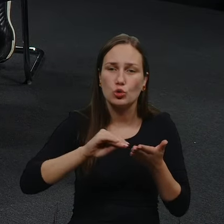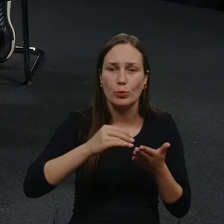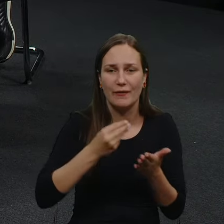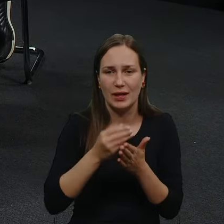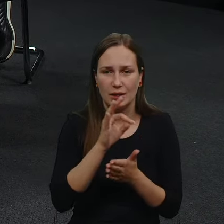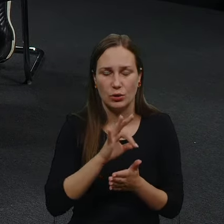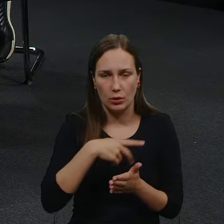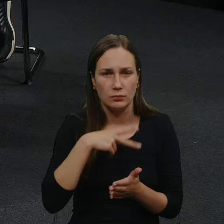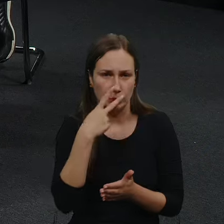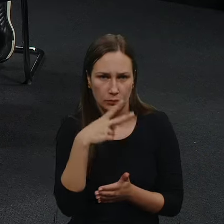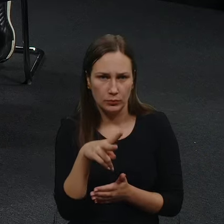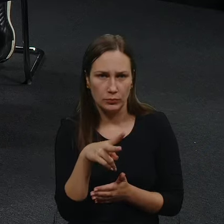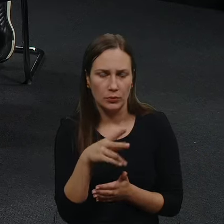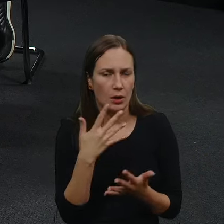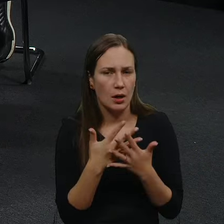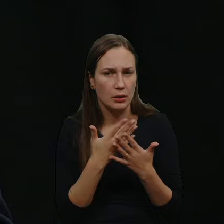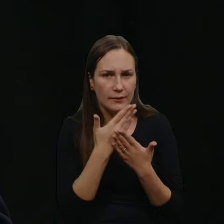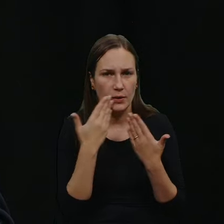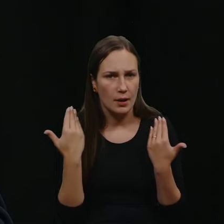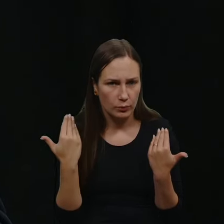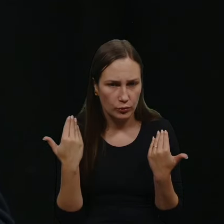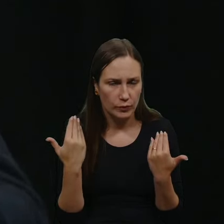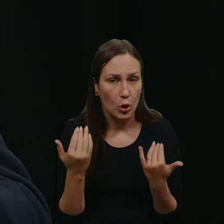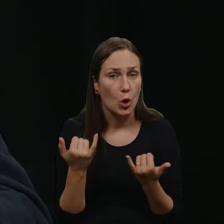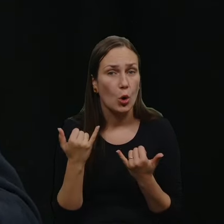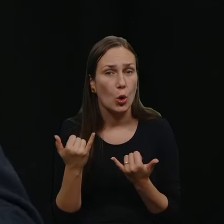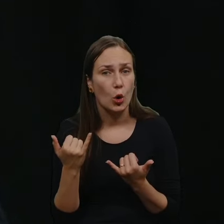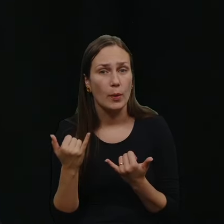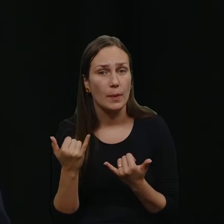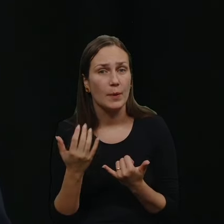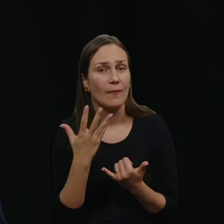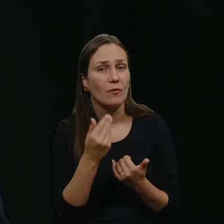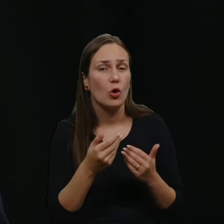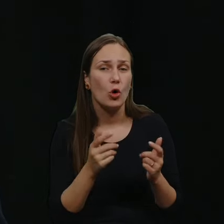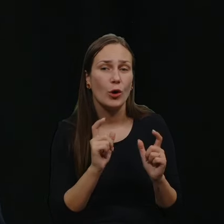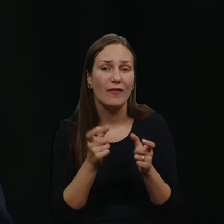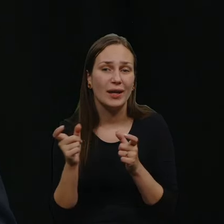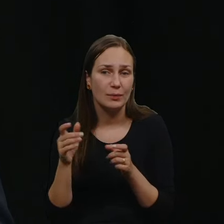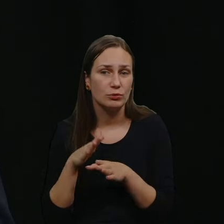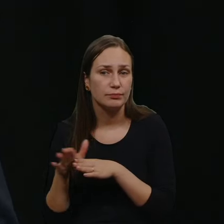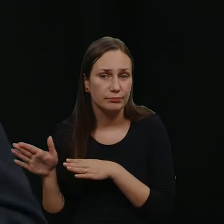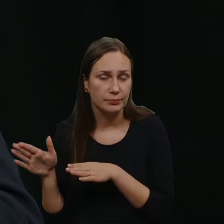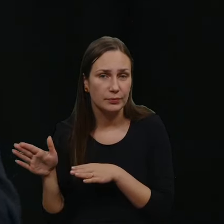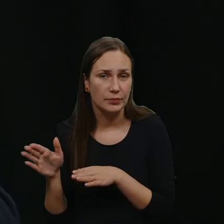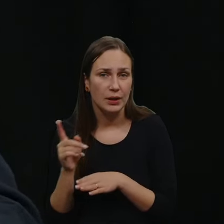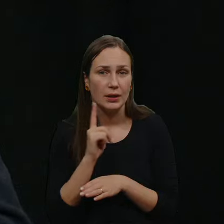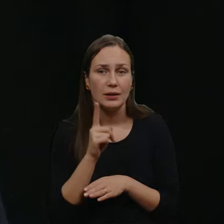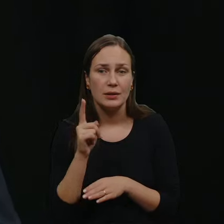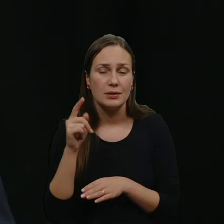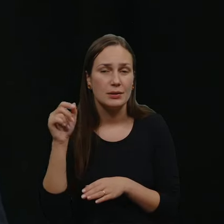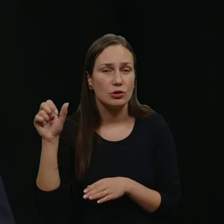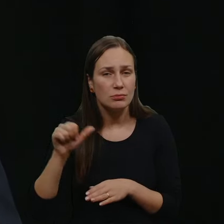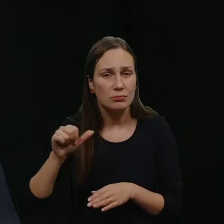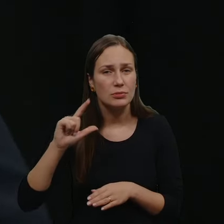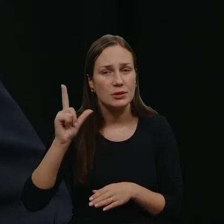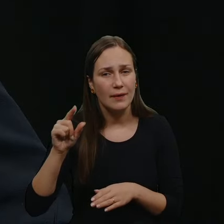iš pradžių žiūriu taip, nelabai aktyviai, o dabar, jeigu išpildyčiau jų kvietimus, tai praktiškai kiekvieną savaitę turėčiau važiuoti